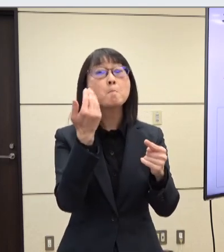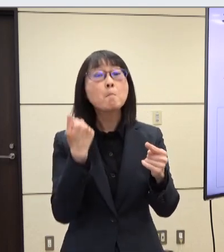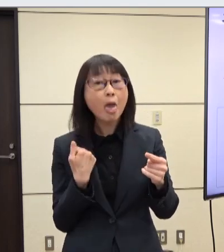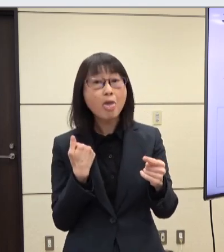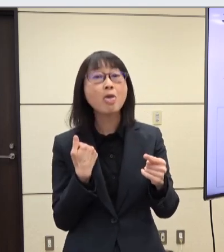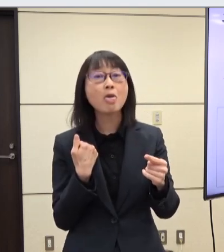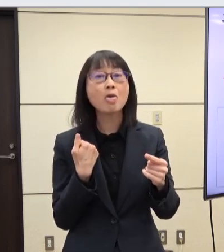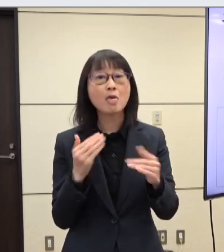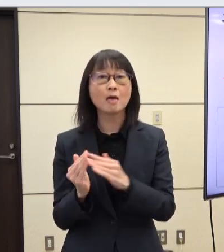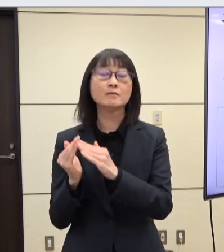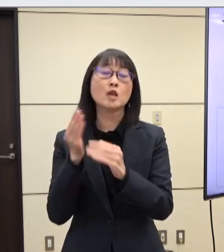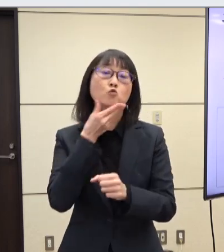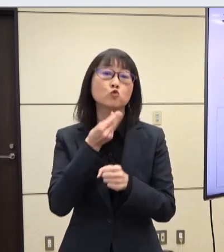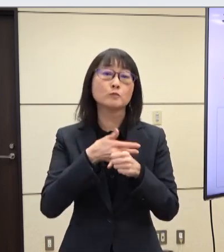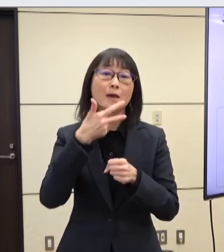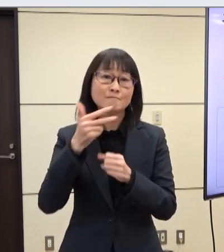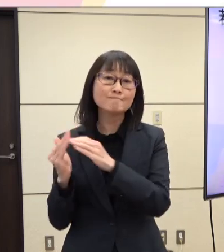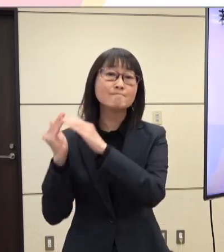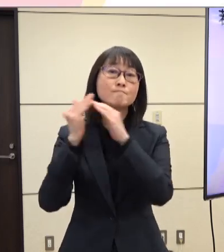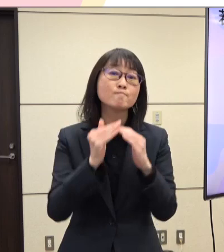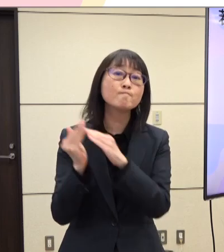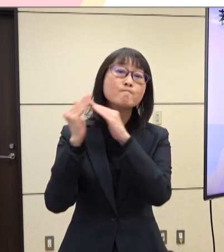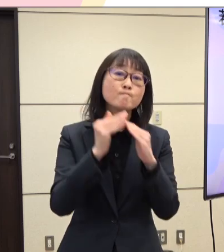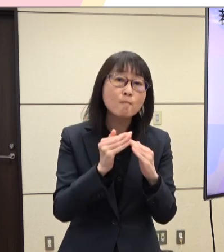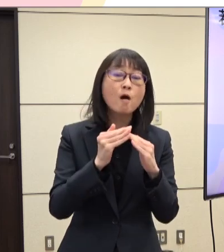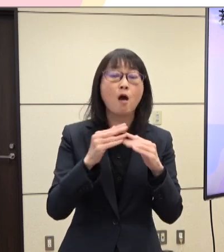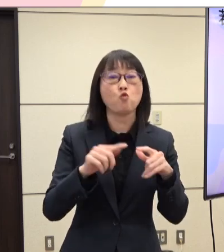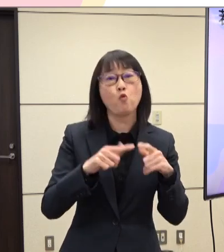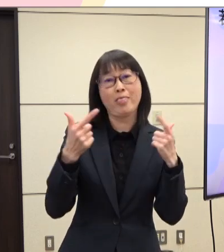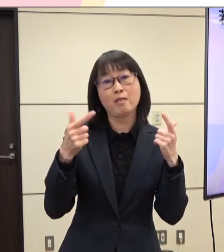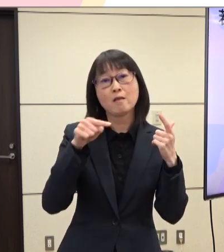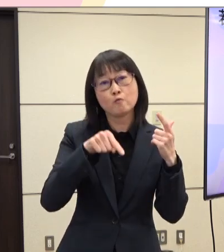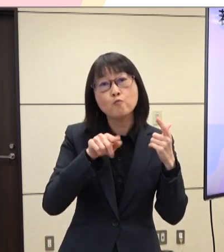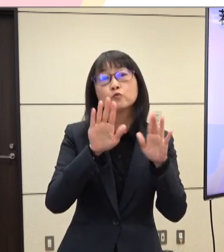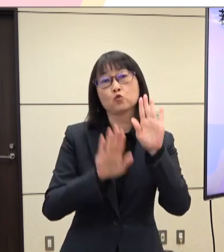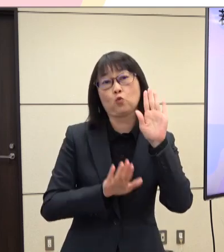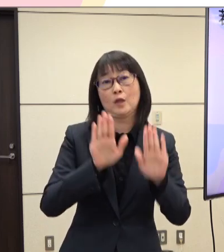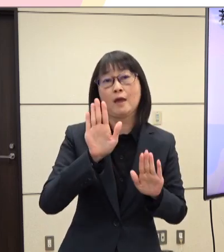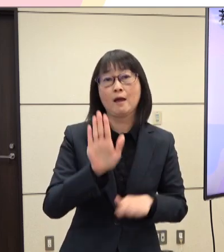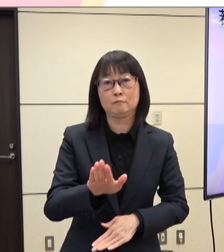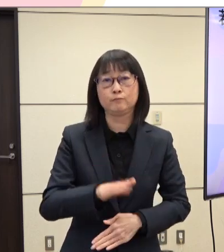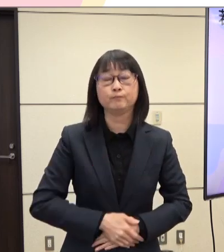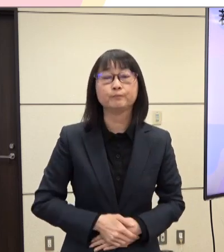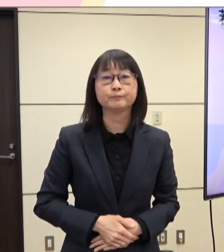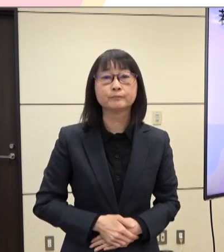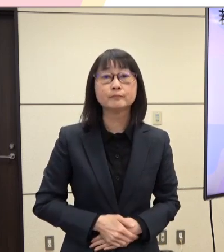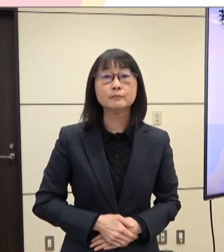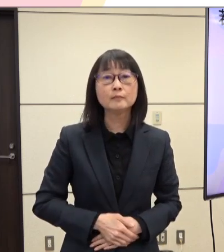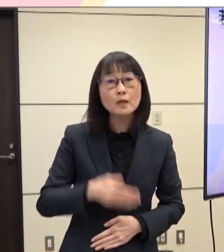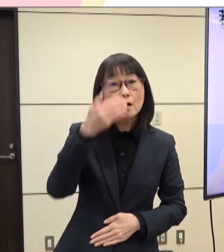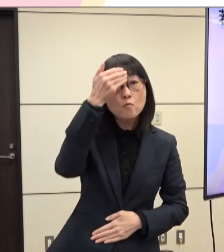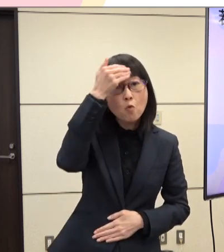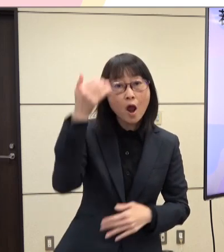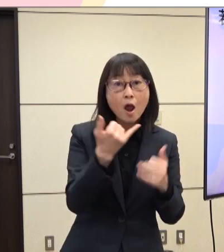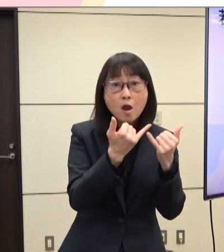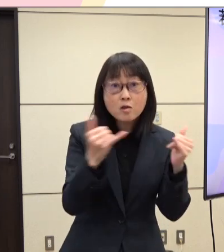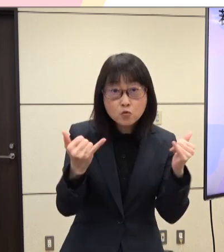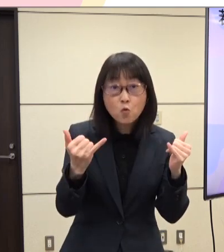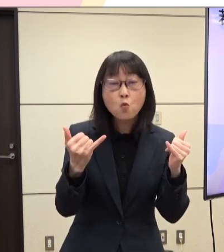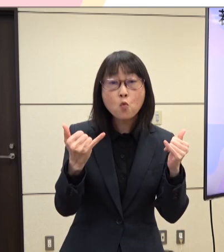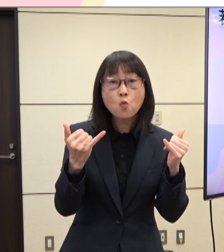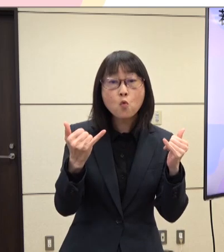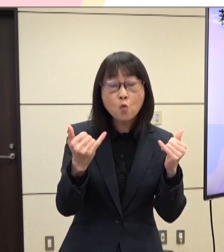割合として多いということが言えるかと思います。それから、若者の世代が多いですので、